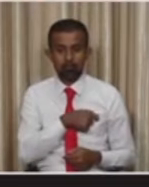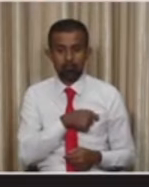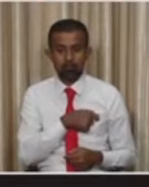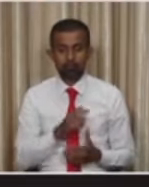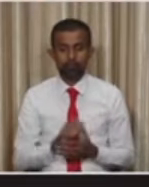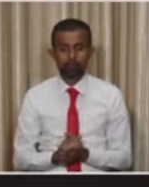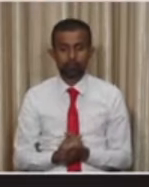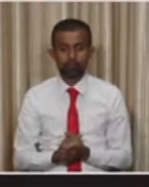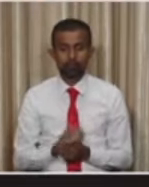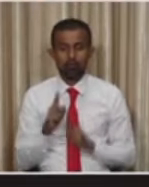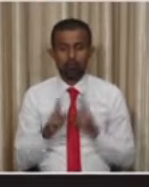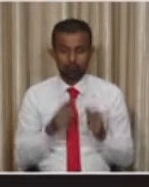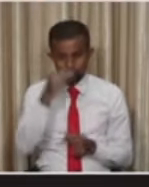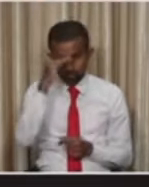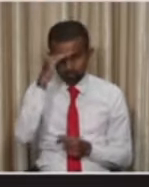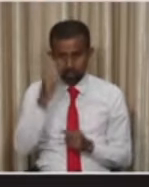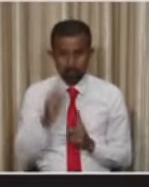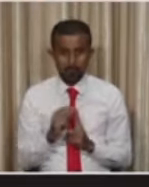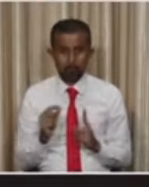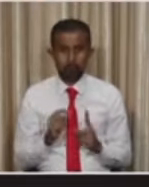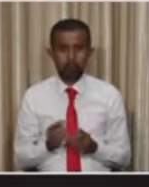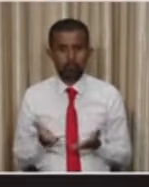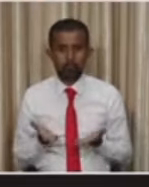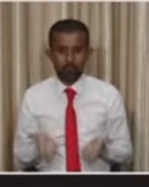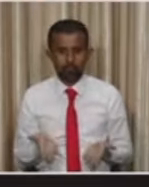ගරු කතානායකතුමා, මේ පාර්ලිමේන්තුවේ